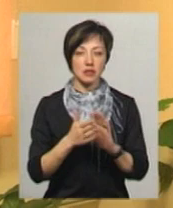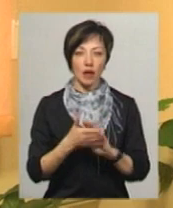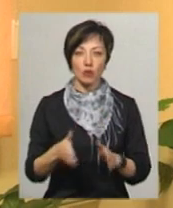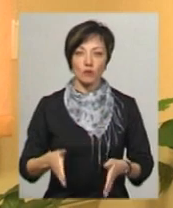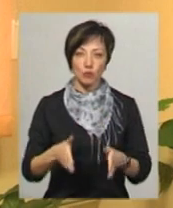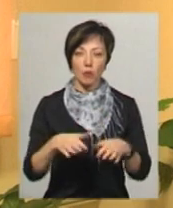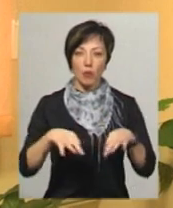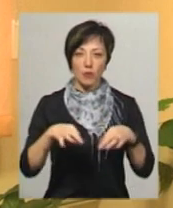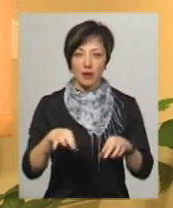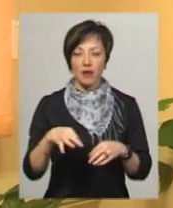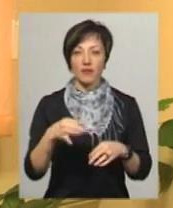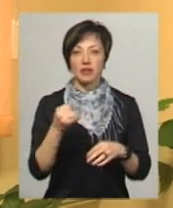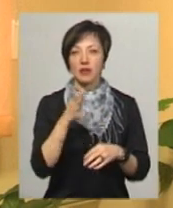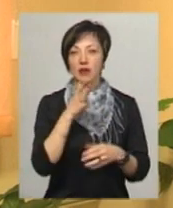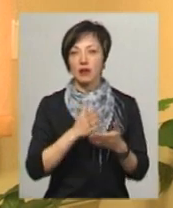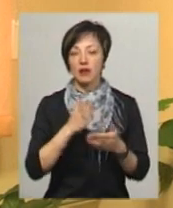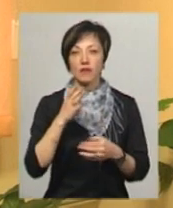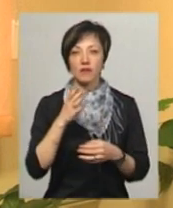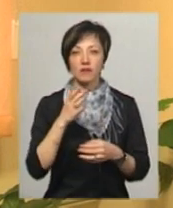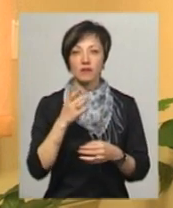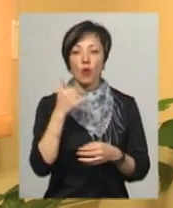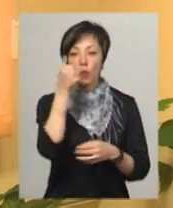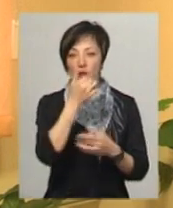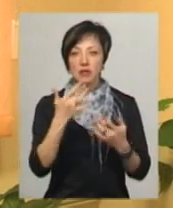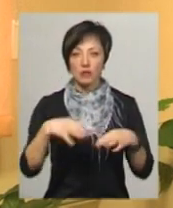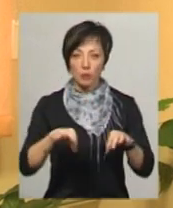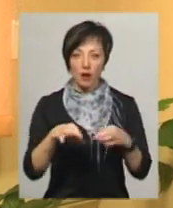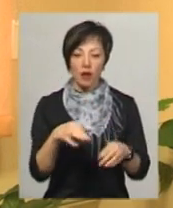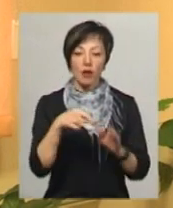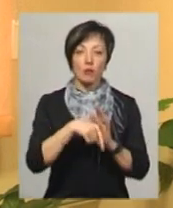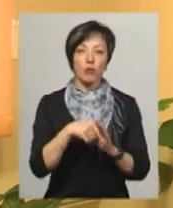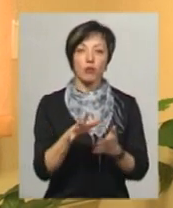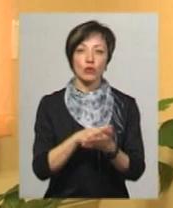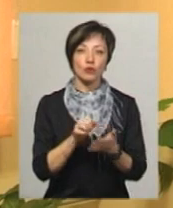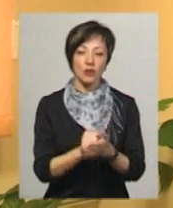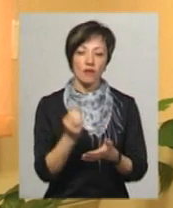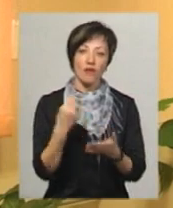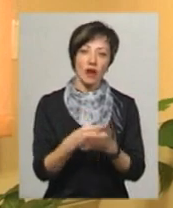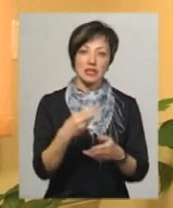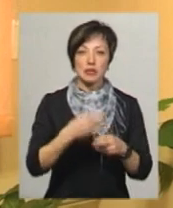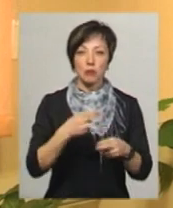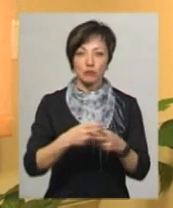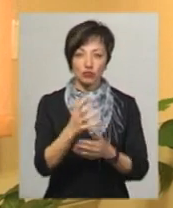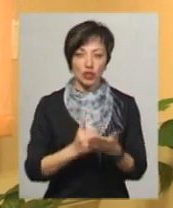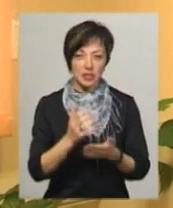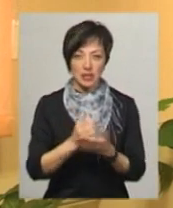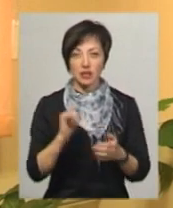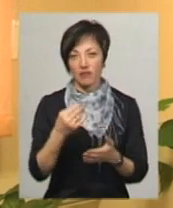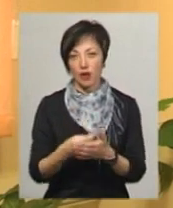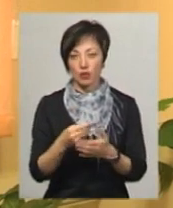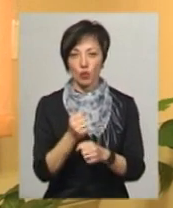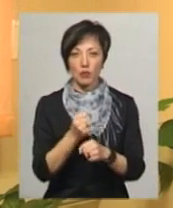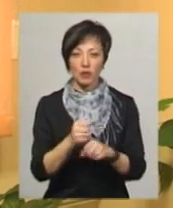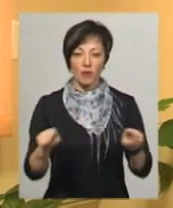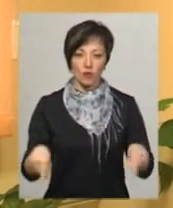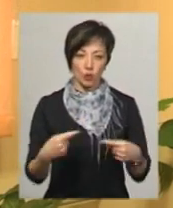автомобіля, від віку автомобіля, від розміру, від характеру пошкоджень, від вартості запасних деталей, запчастин і вартості робіт по